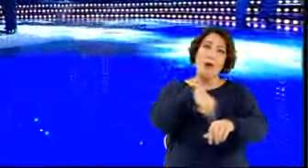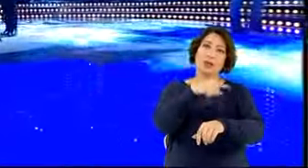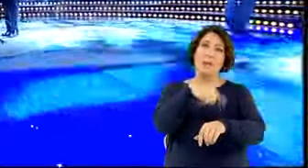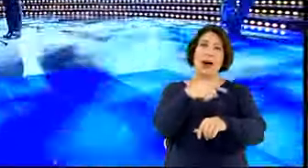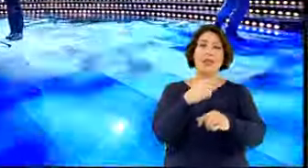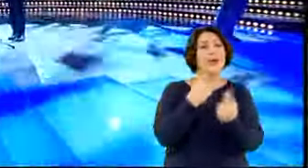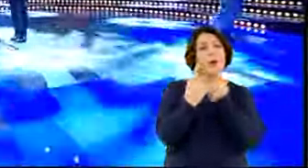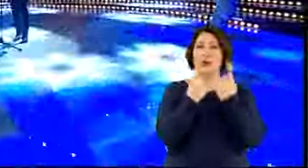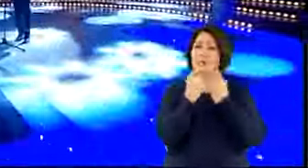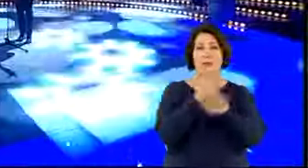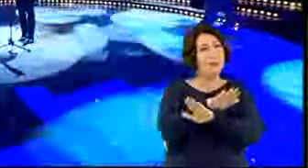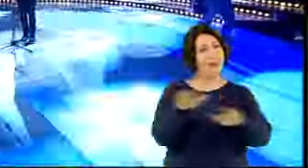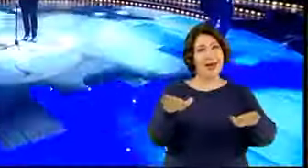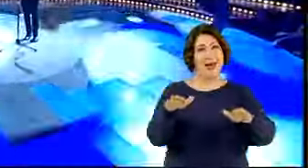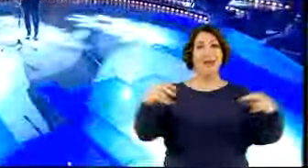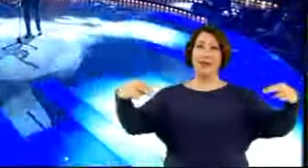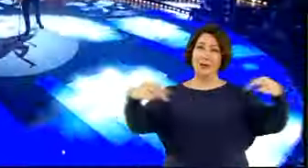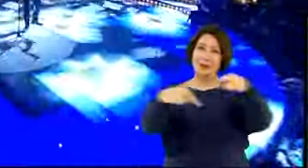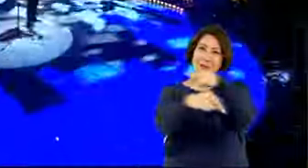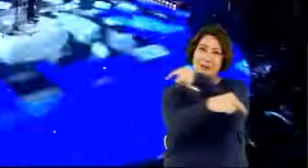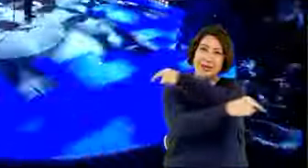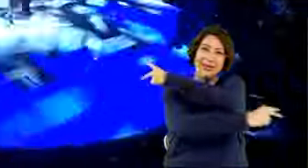İşte o zaman konuşmadan.